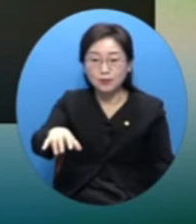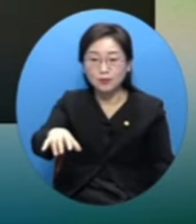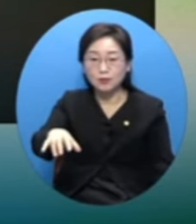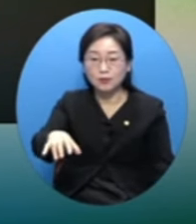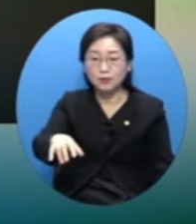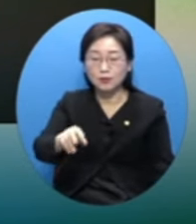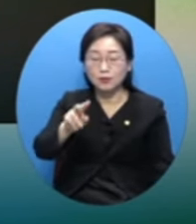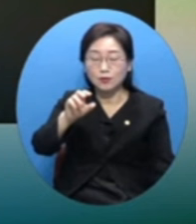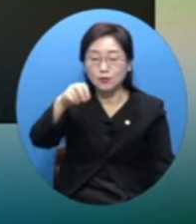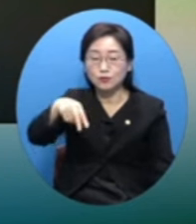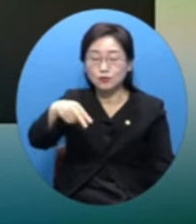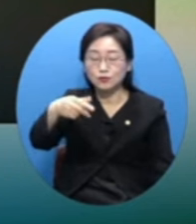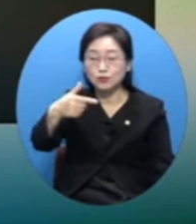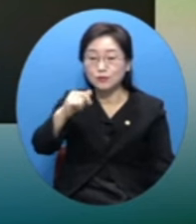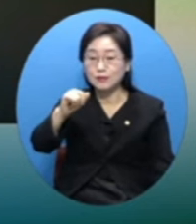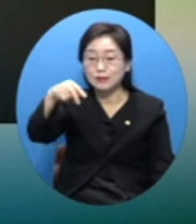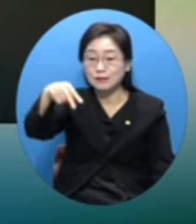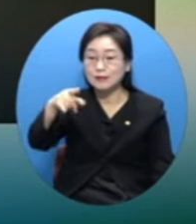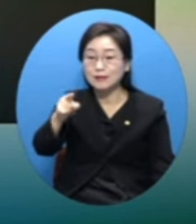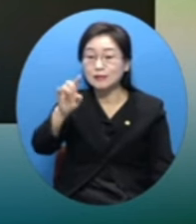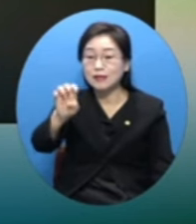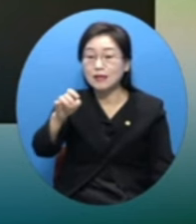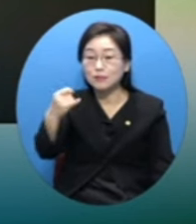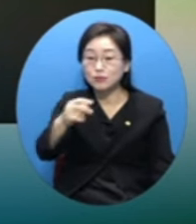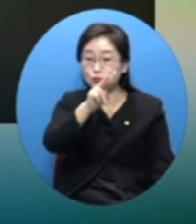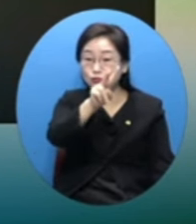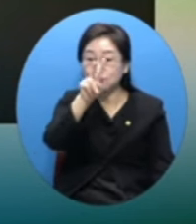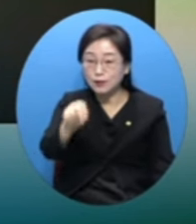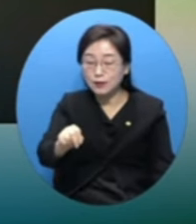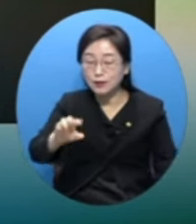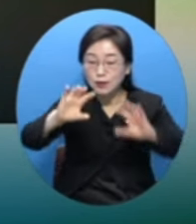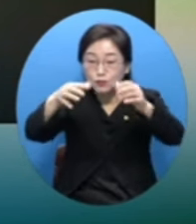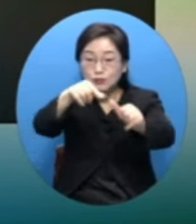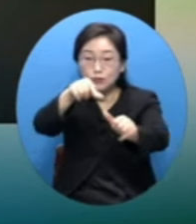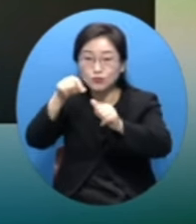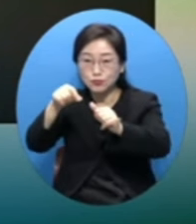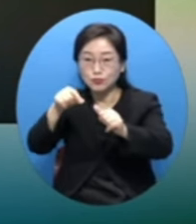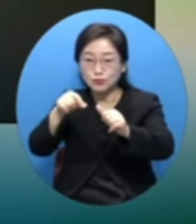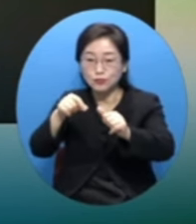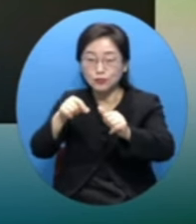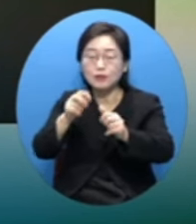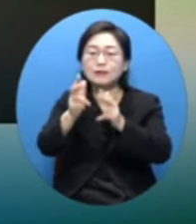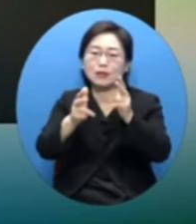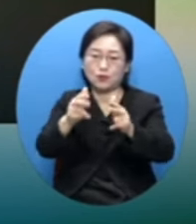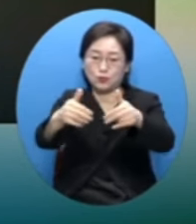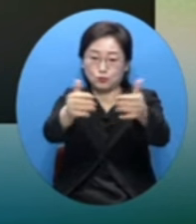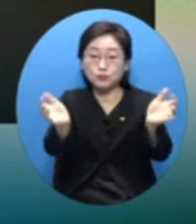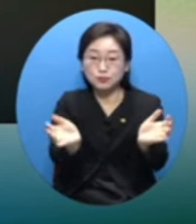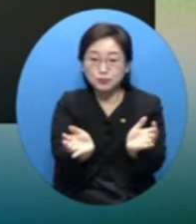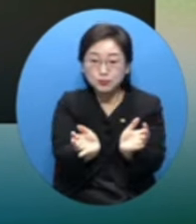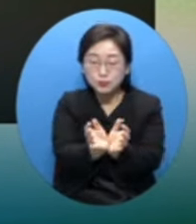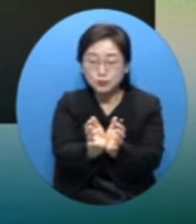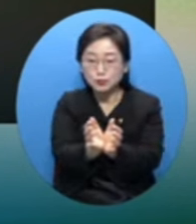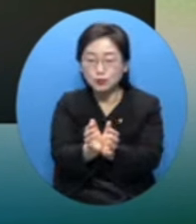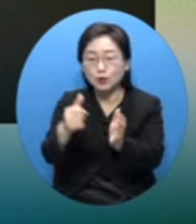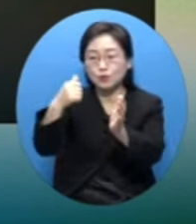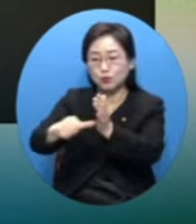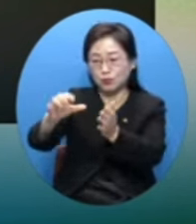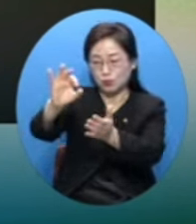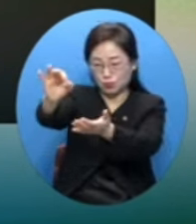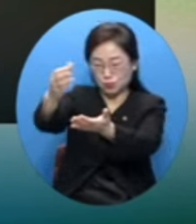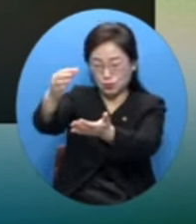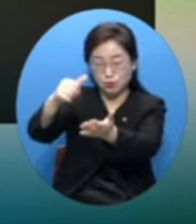유니세프, UN 국제 구제 부흥 사업국의 물자로